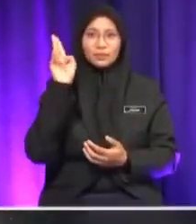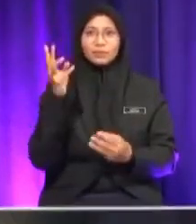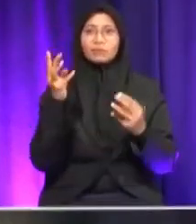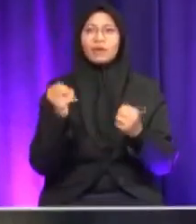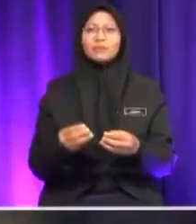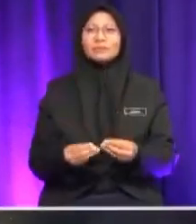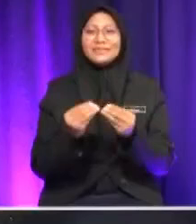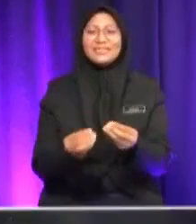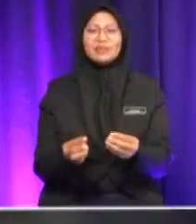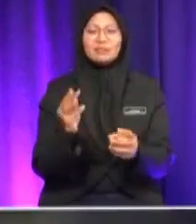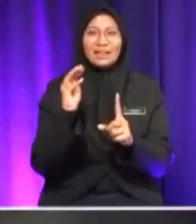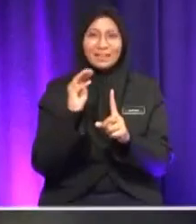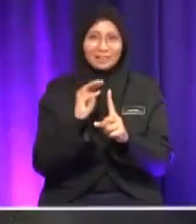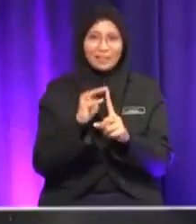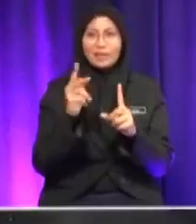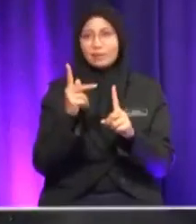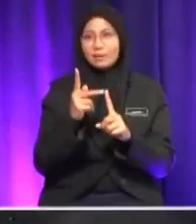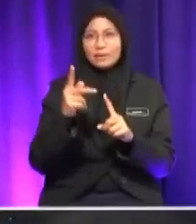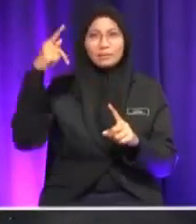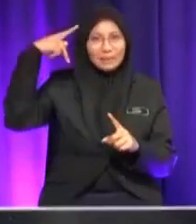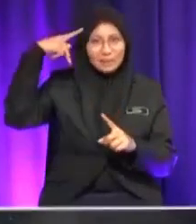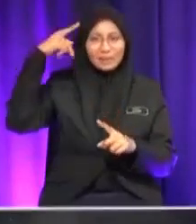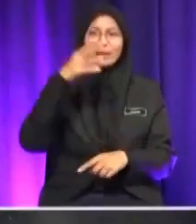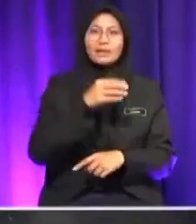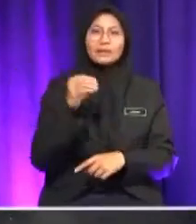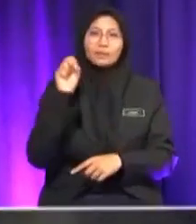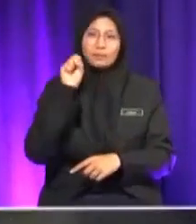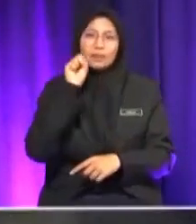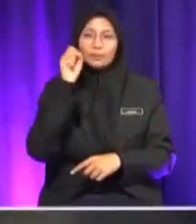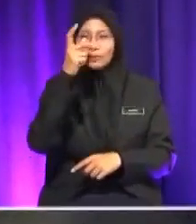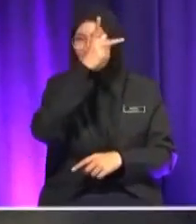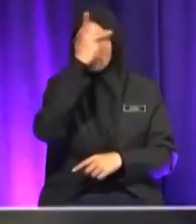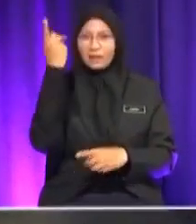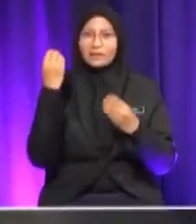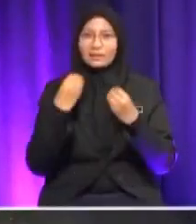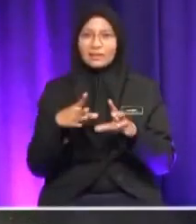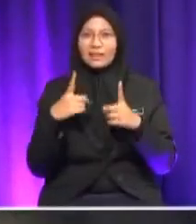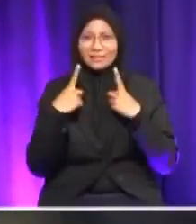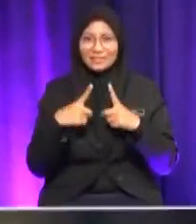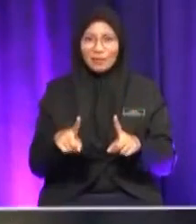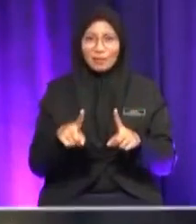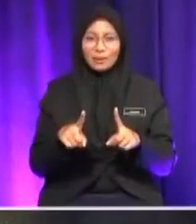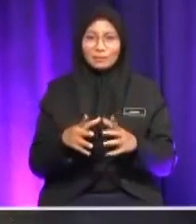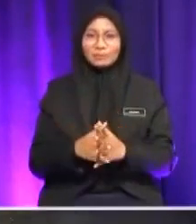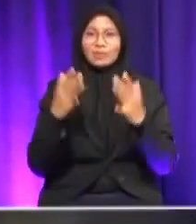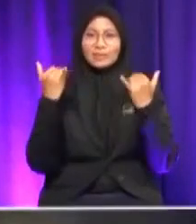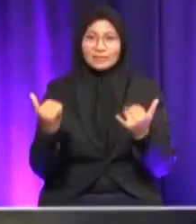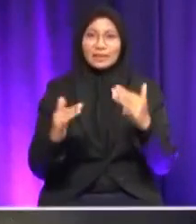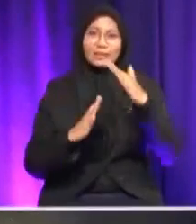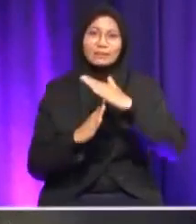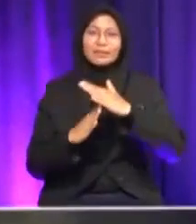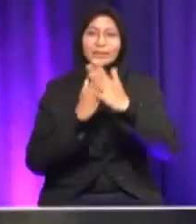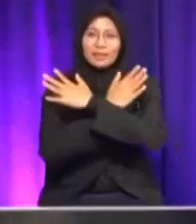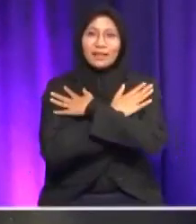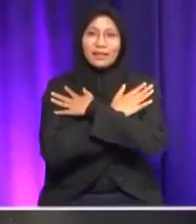kepada Pritika dan Subanu. Betul, Cikgu? Ya, betul. Yang telah menjawab soalan terakhir dengan tepat. Kita berhenti berehat seketika, kembali lagi selepas